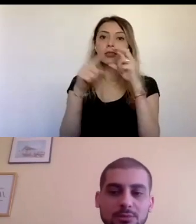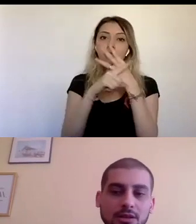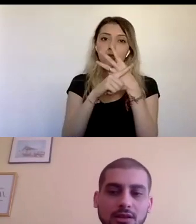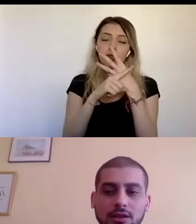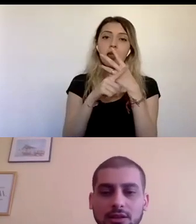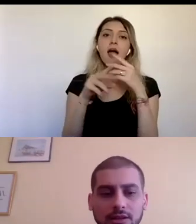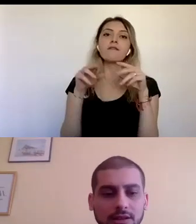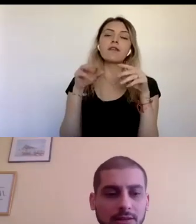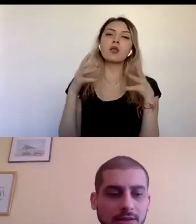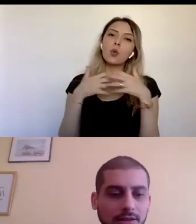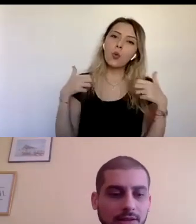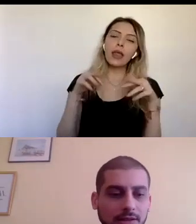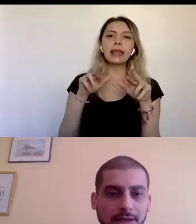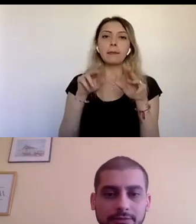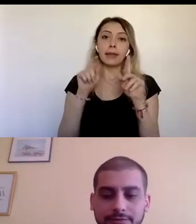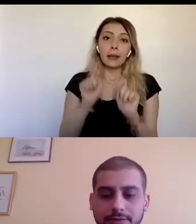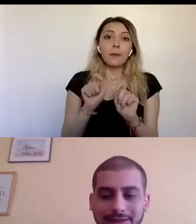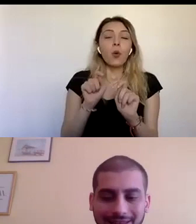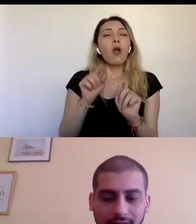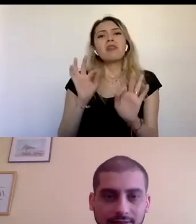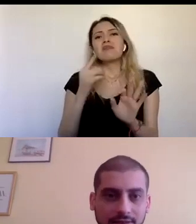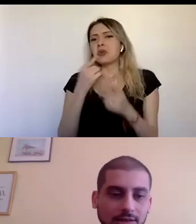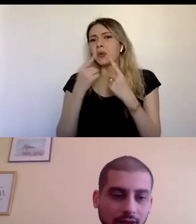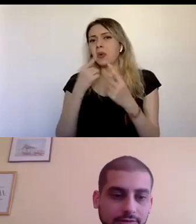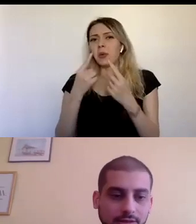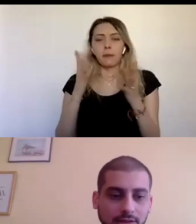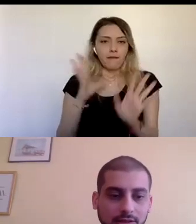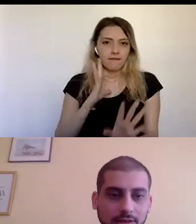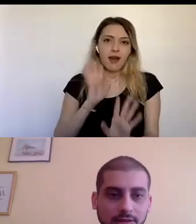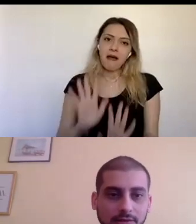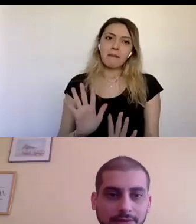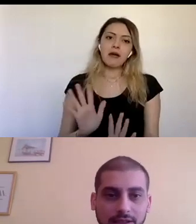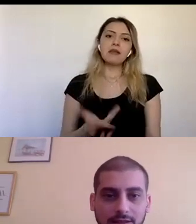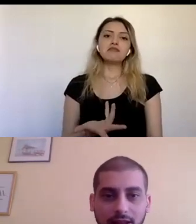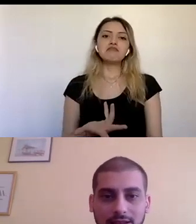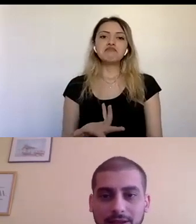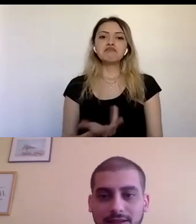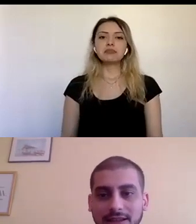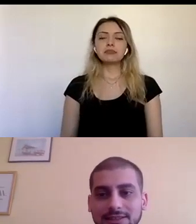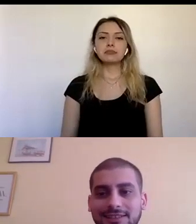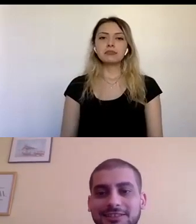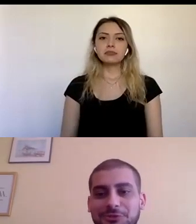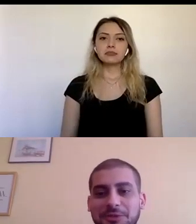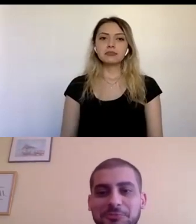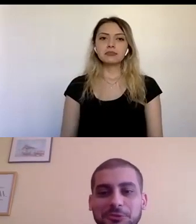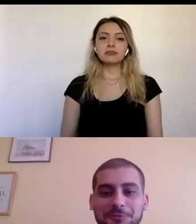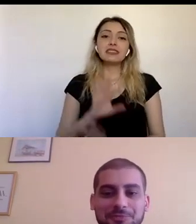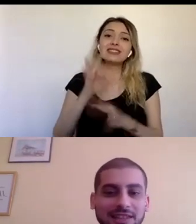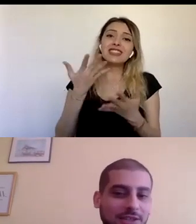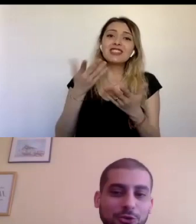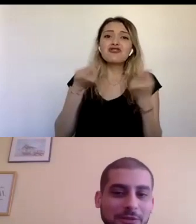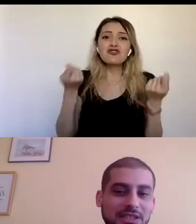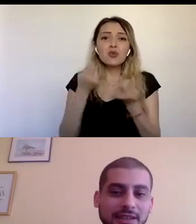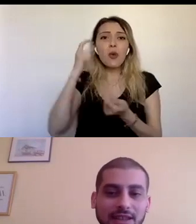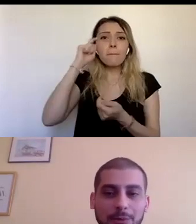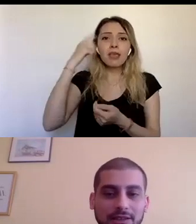getiriyor gibi bir iddiası var. Fakat arka planda gerçekten nasıl çalışıyor bilmiyoruz.